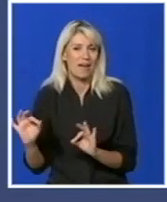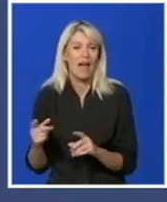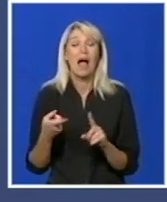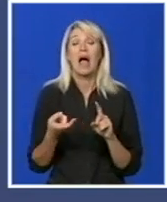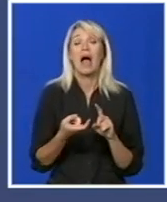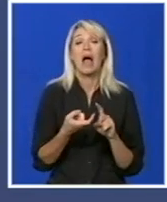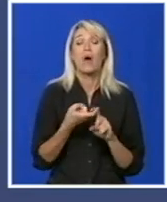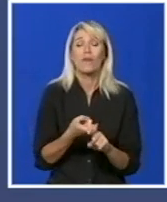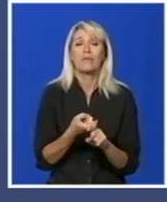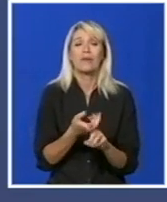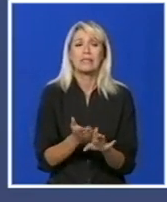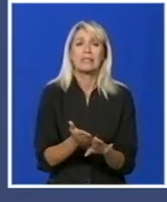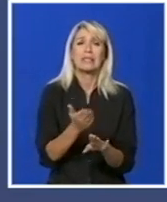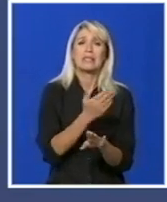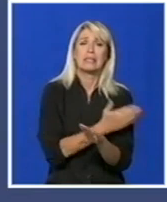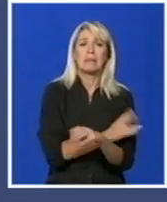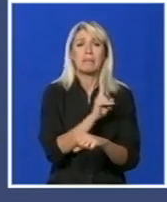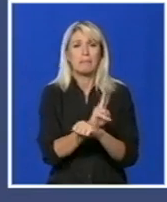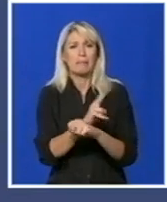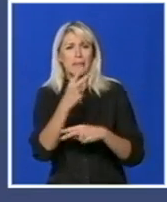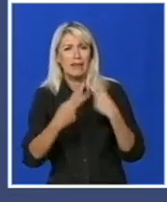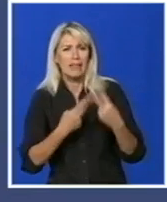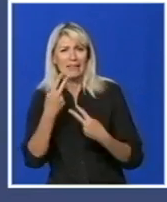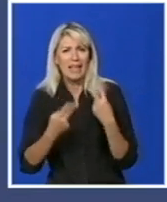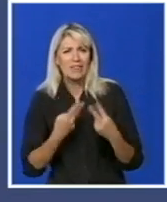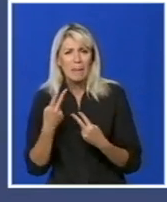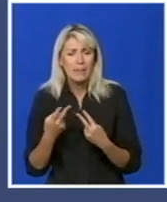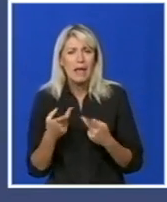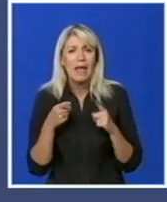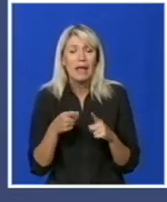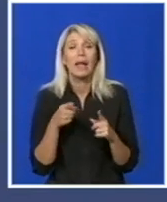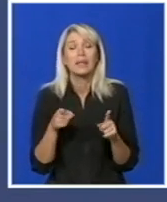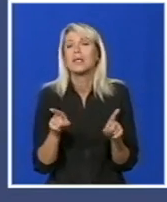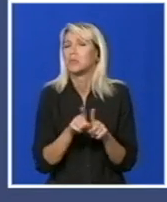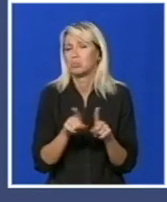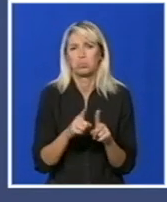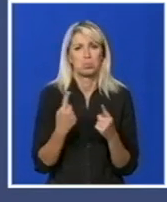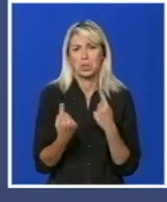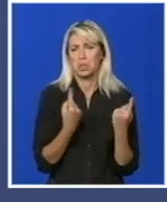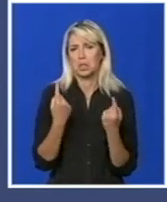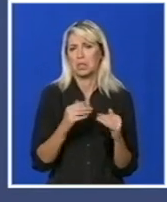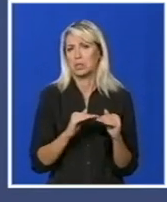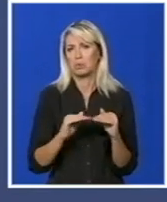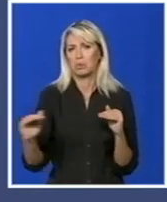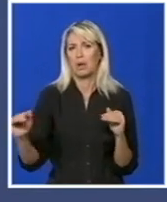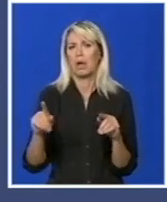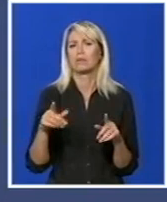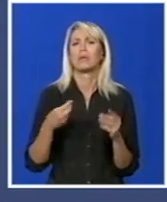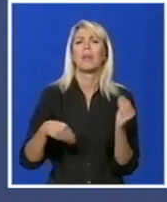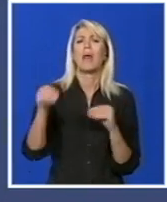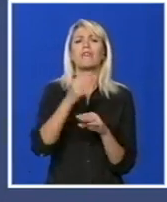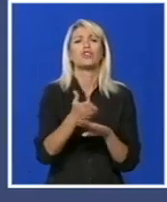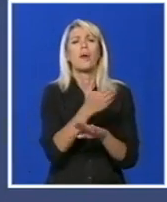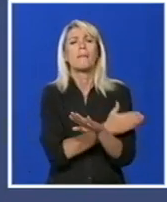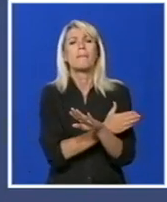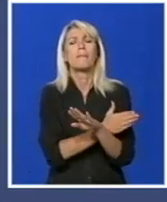preventivnih pregleda, ista je situacija, najveći deo preventivnih pregleda se kod nas radi i u domovima zdravlja i u